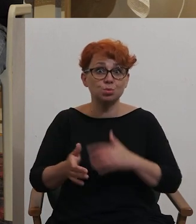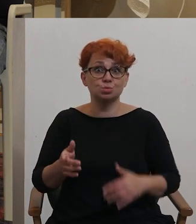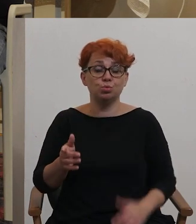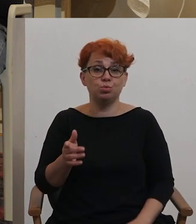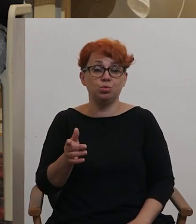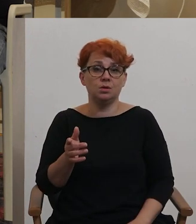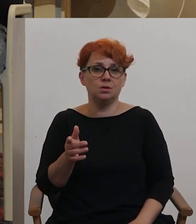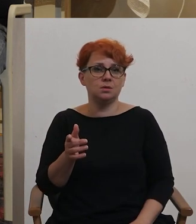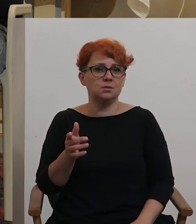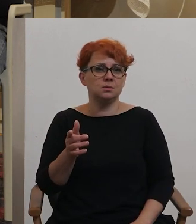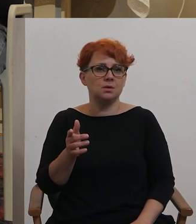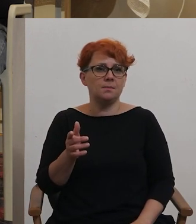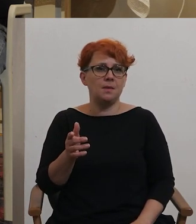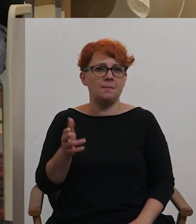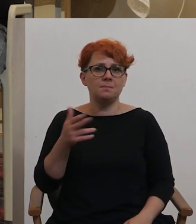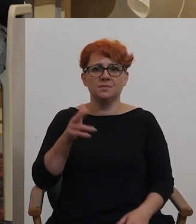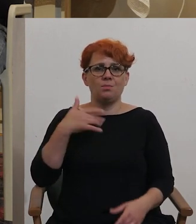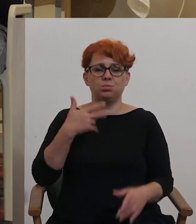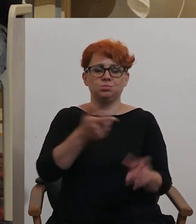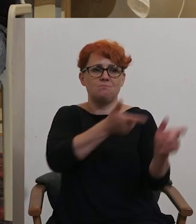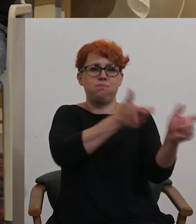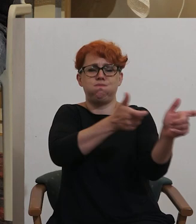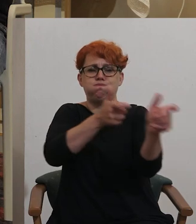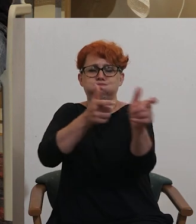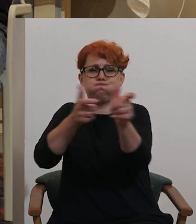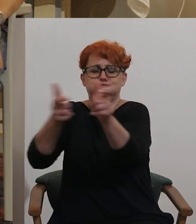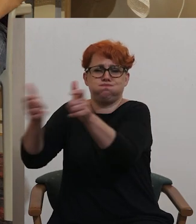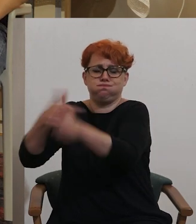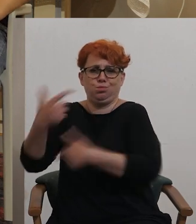sojuszników z tychże automatów walić.